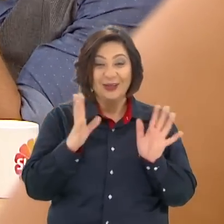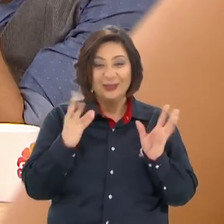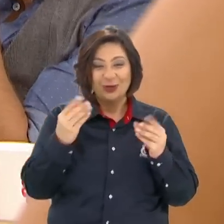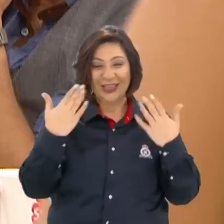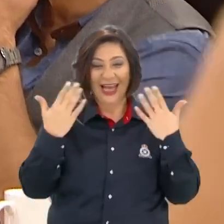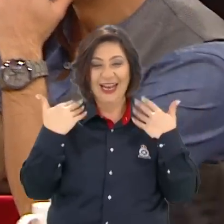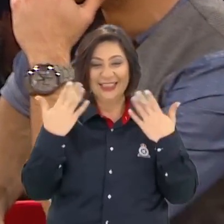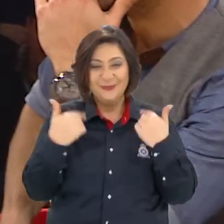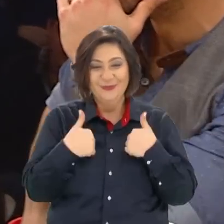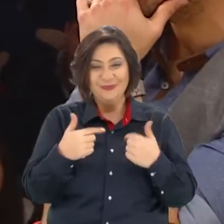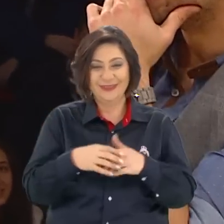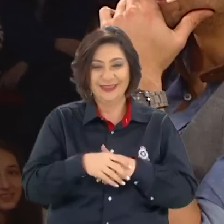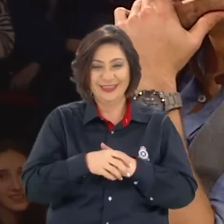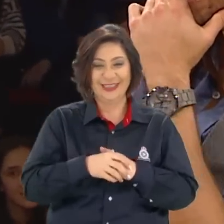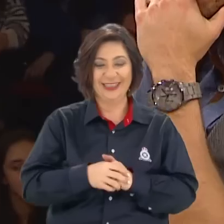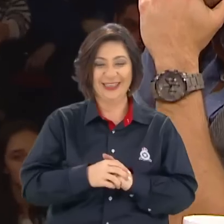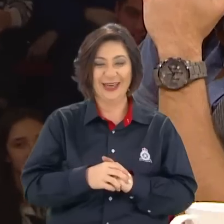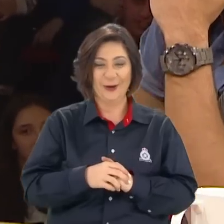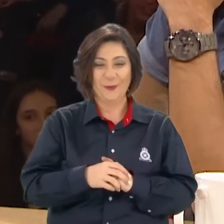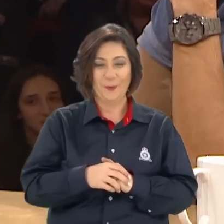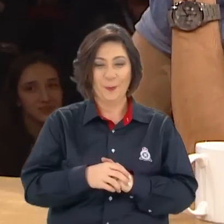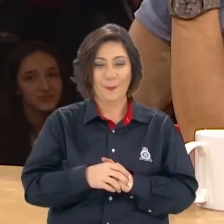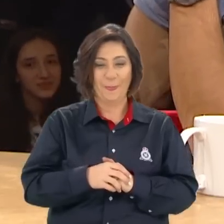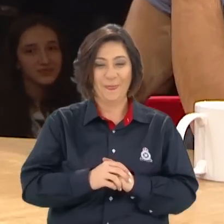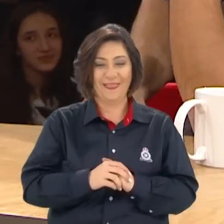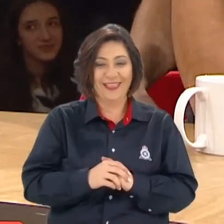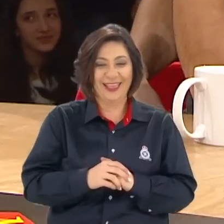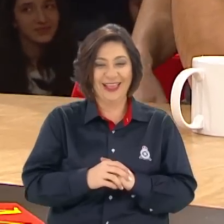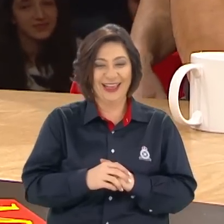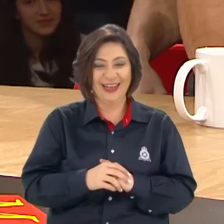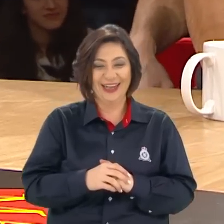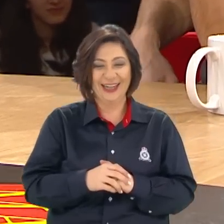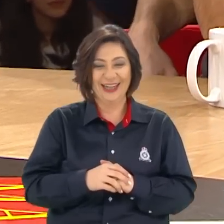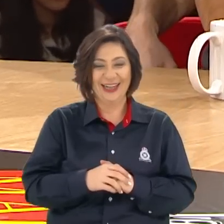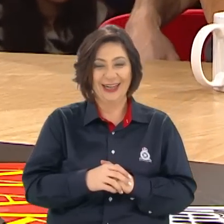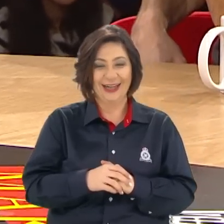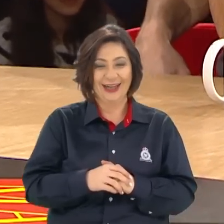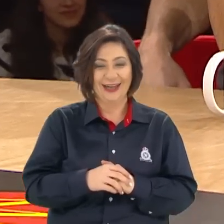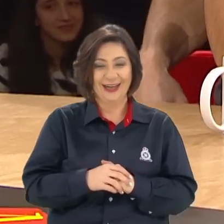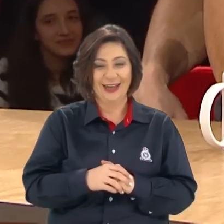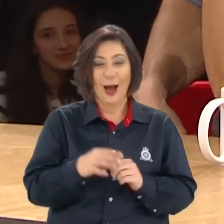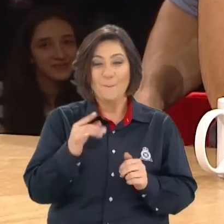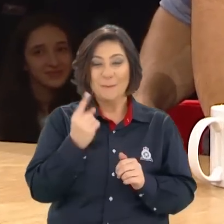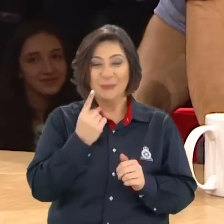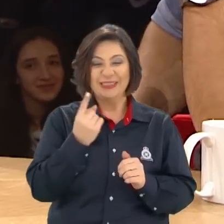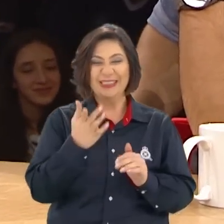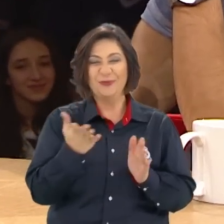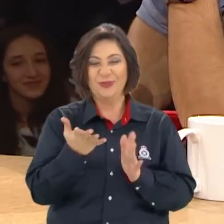çok terledim ben şimdi ya. Hay Allah'ım. Ne oldu? Ay, bir şey